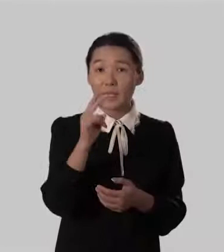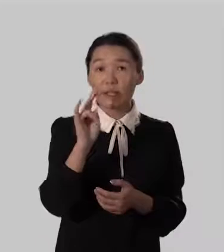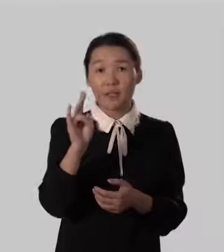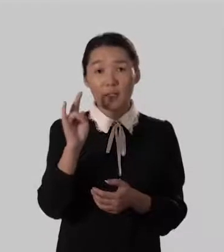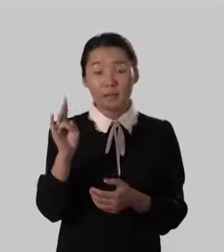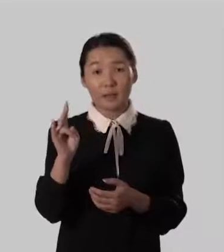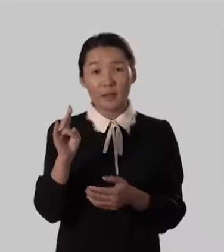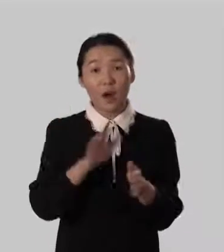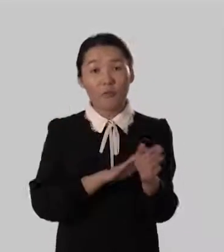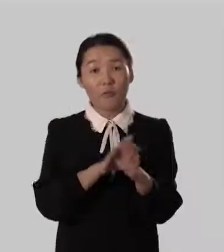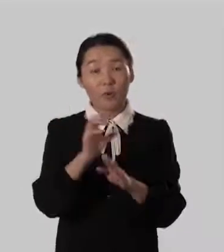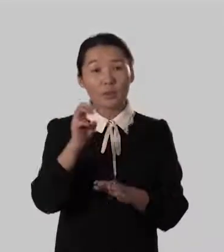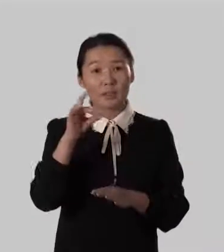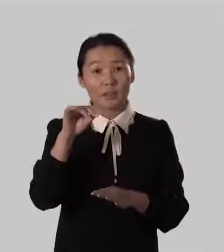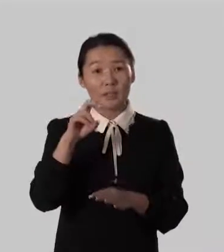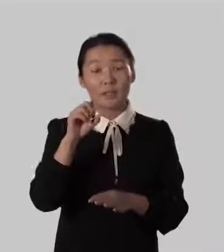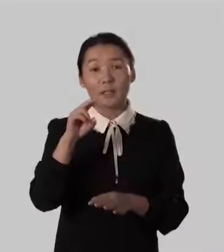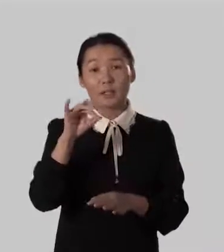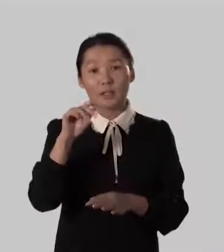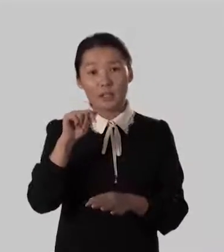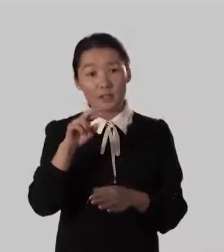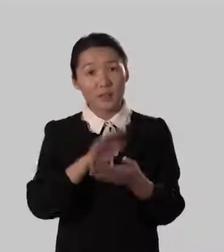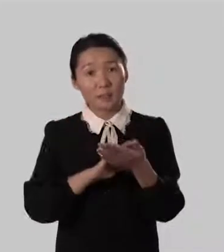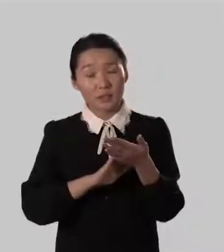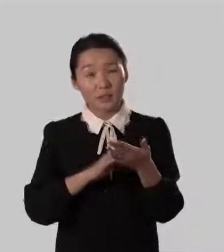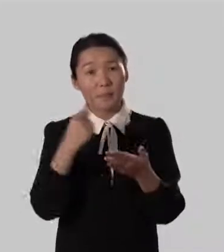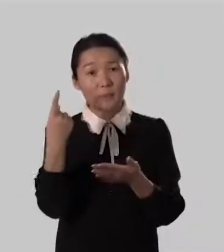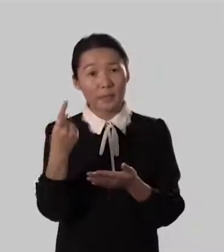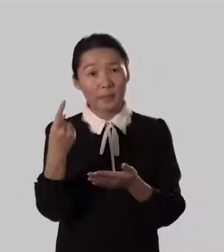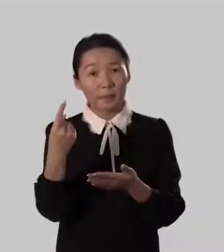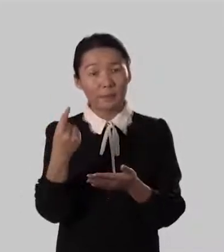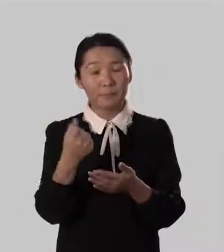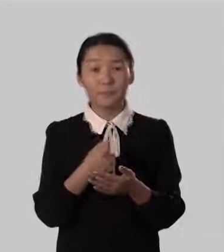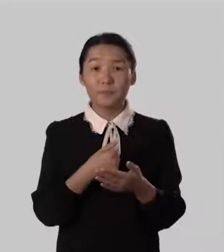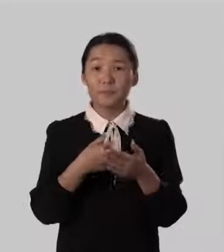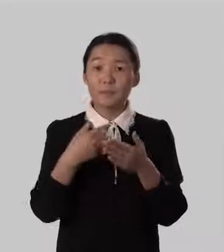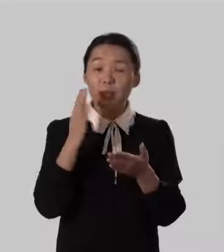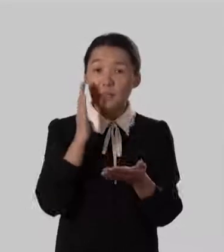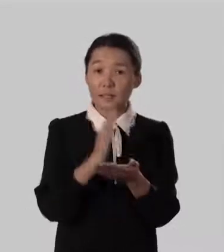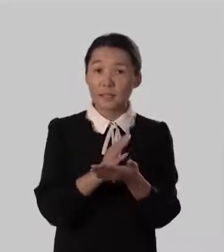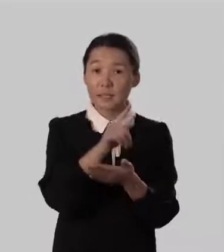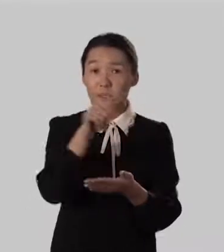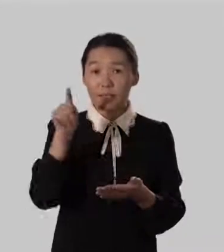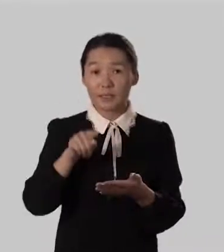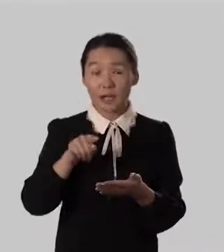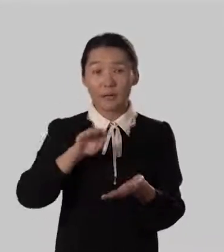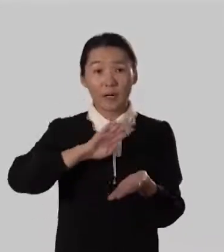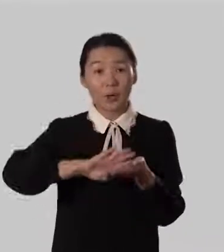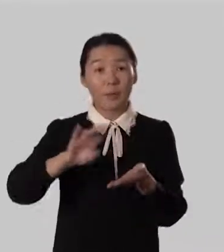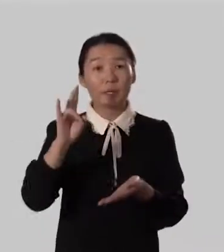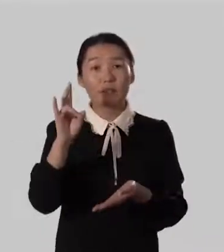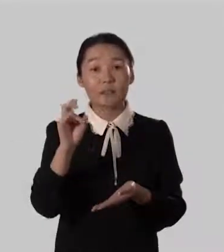2n в полных цены причастиях пишется первое есть приставка